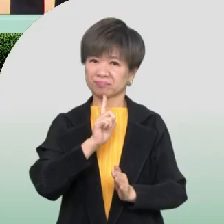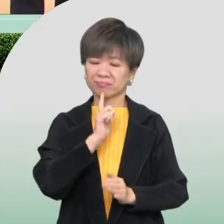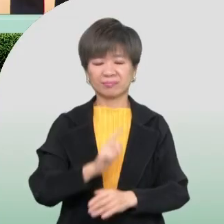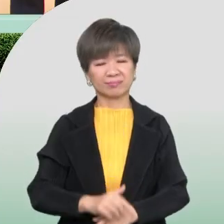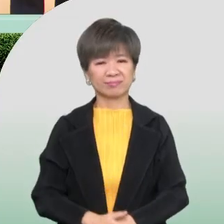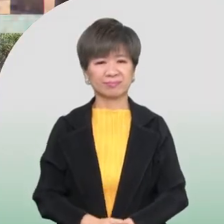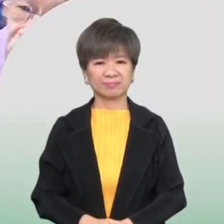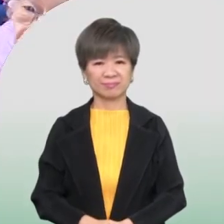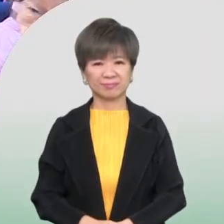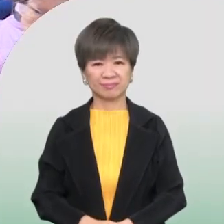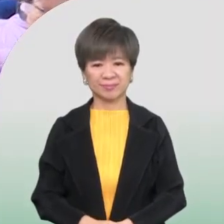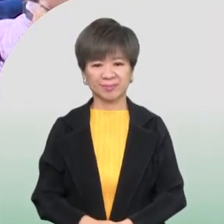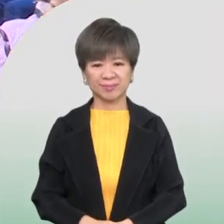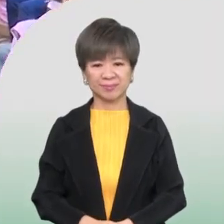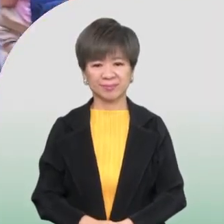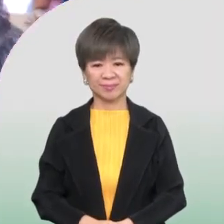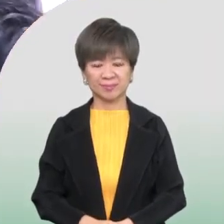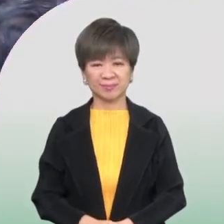果。